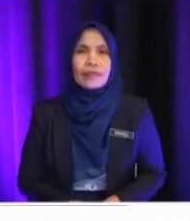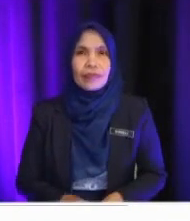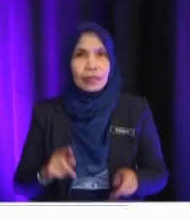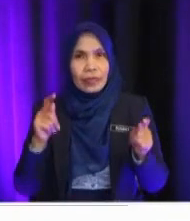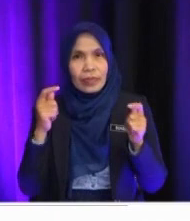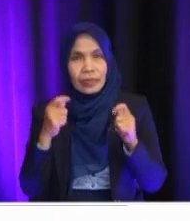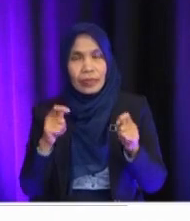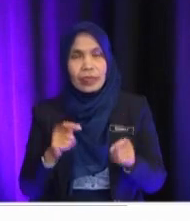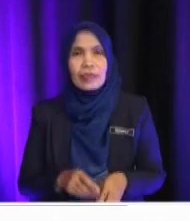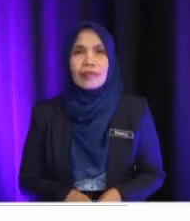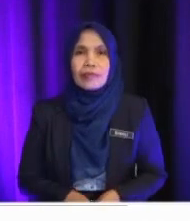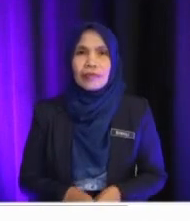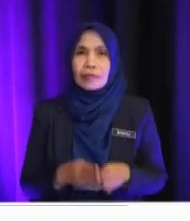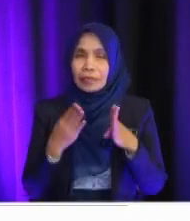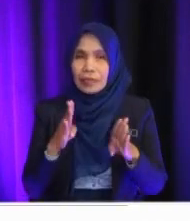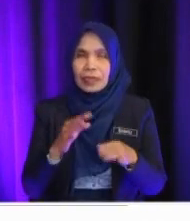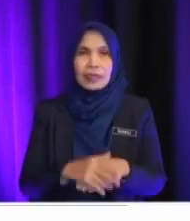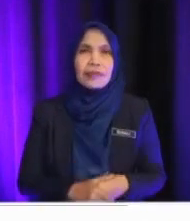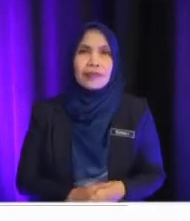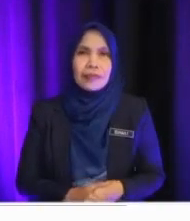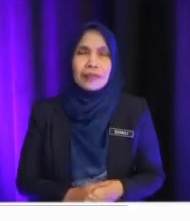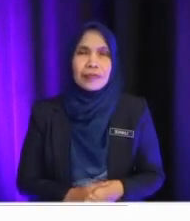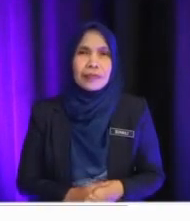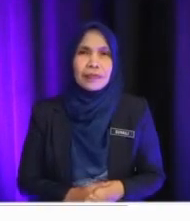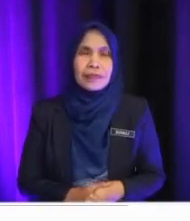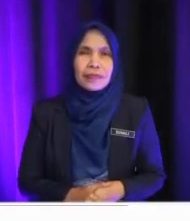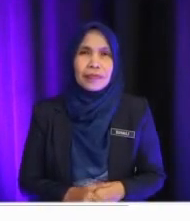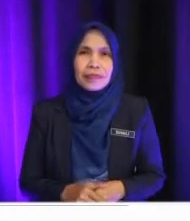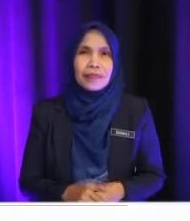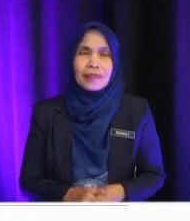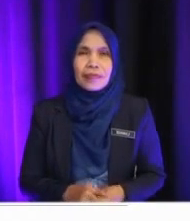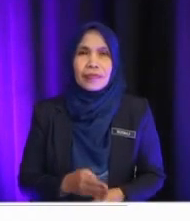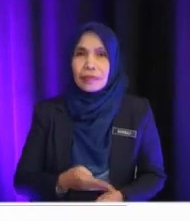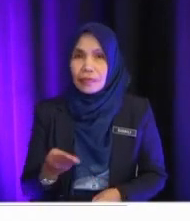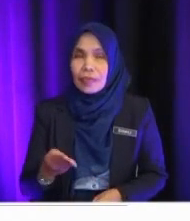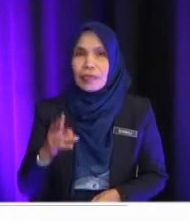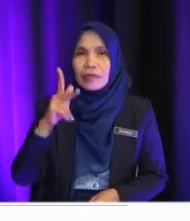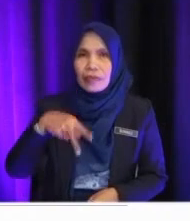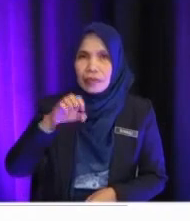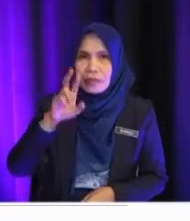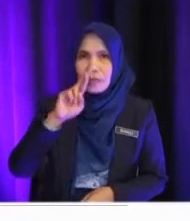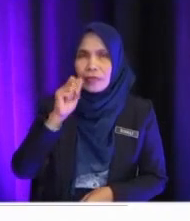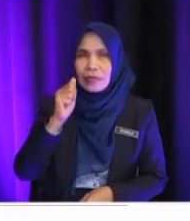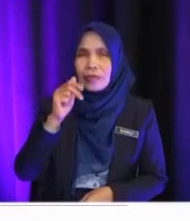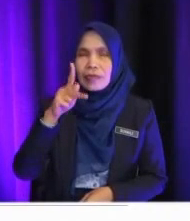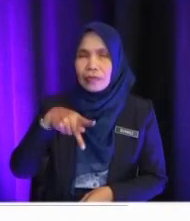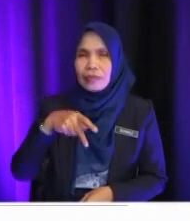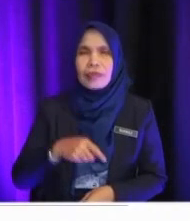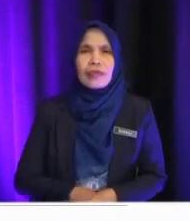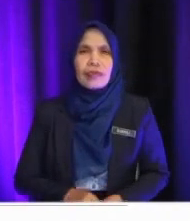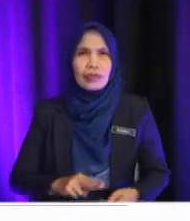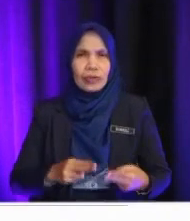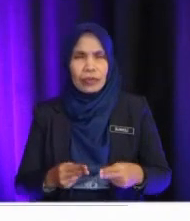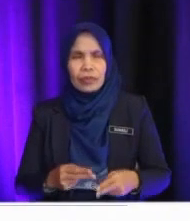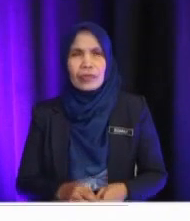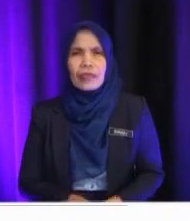akan perap ayam tersebut dengan bahan perapan. Jadi kat sini dia akan merubah rasa dan